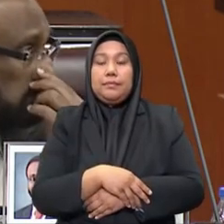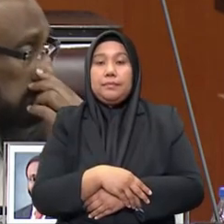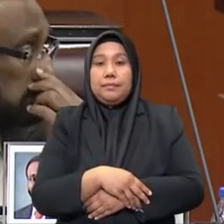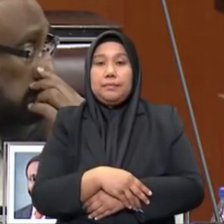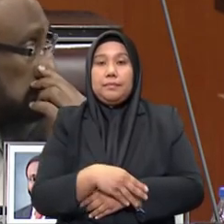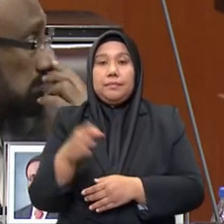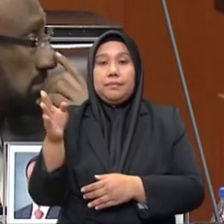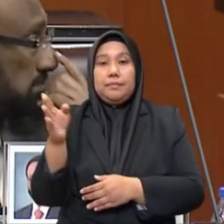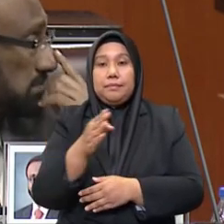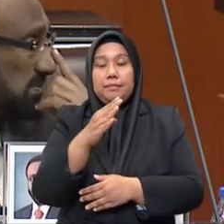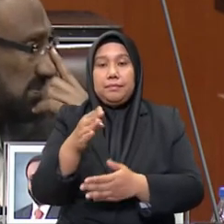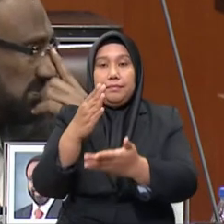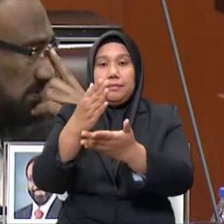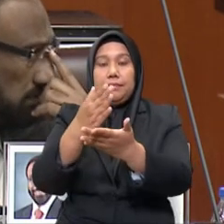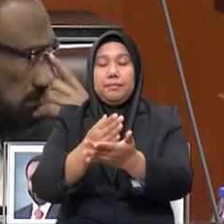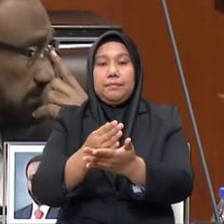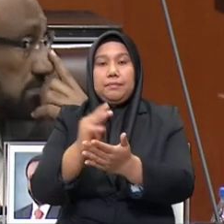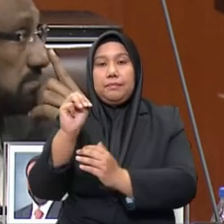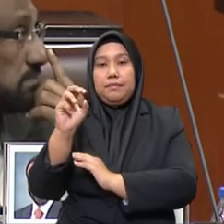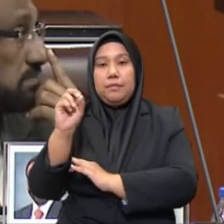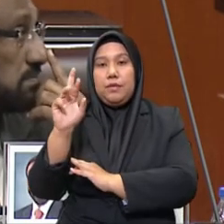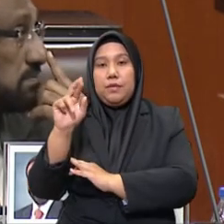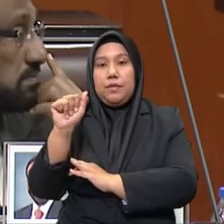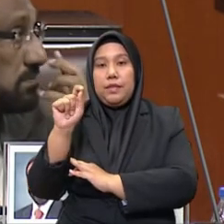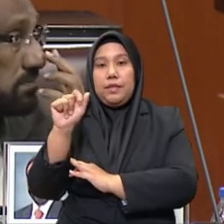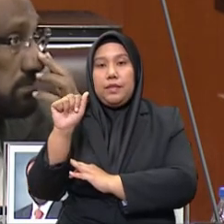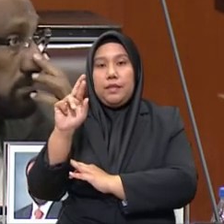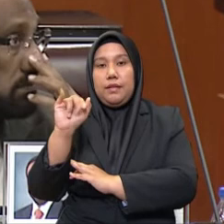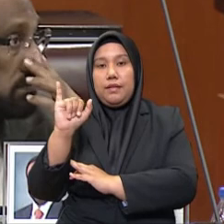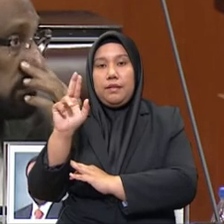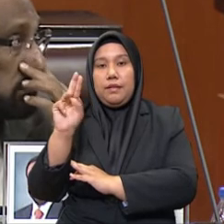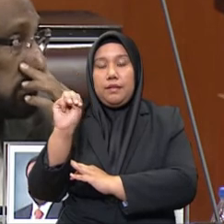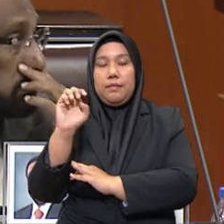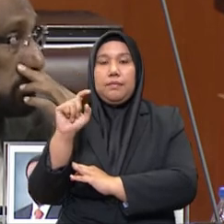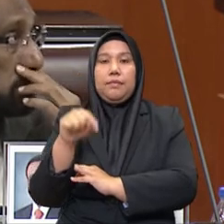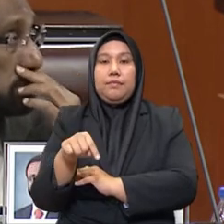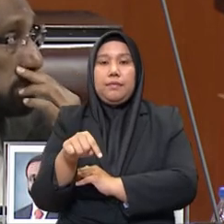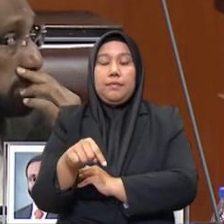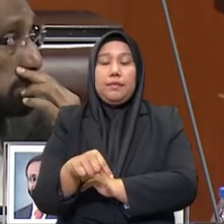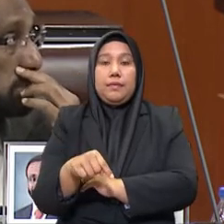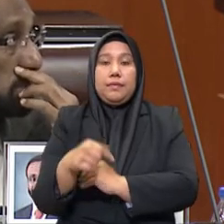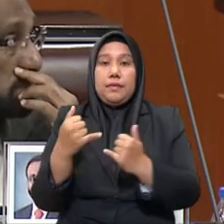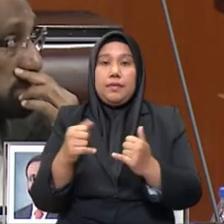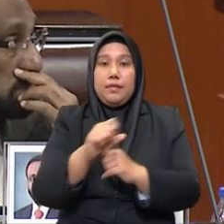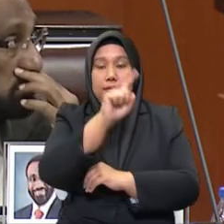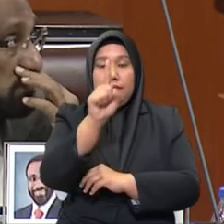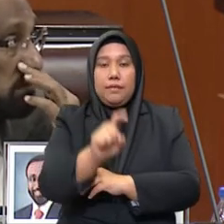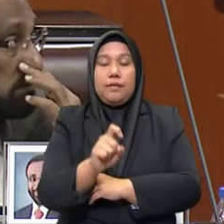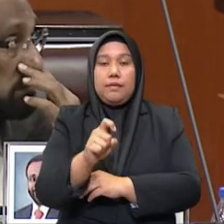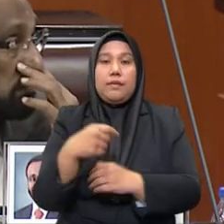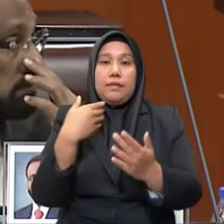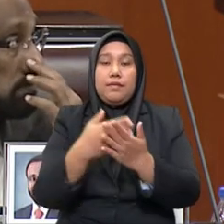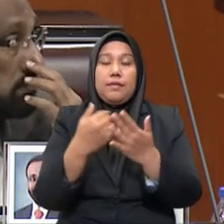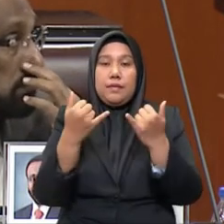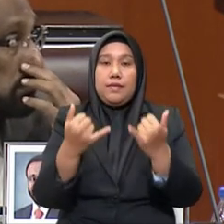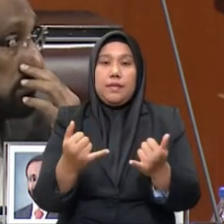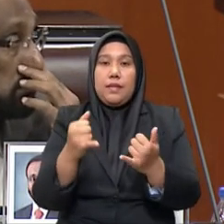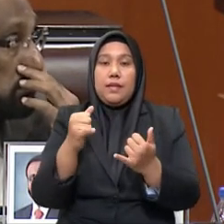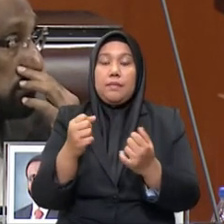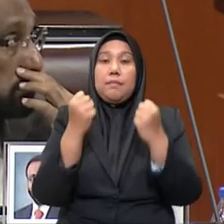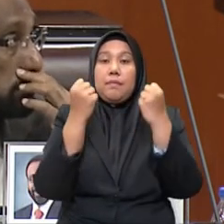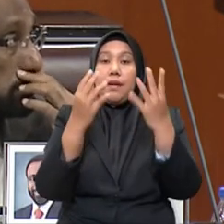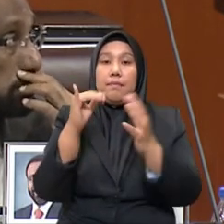ini. Soalan tambahan saya ialah sampai sekarang ada berapa IPTS yang